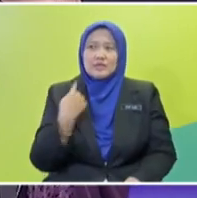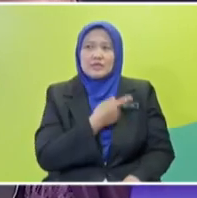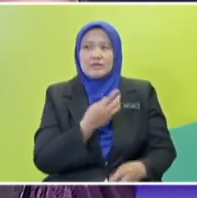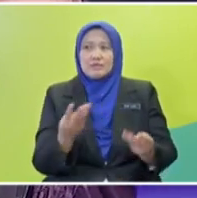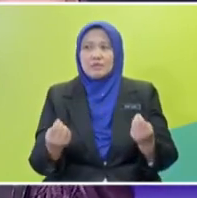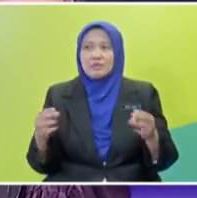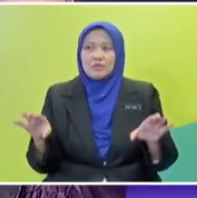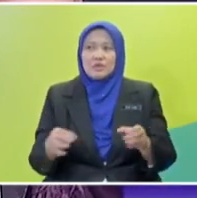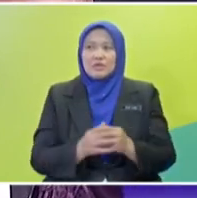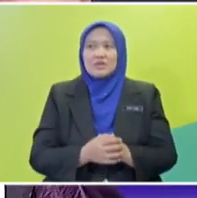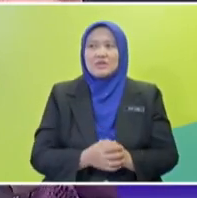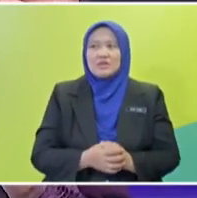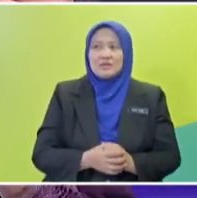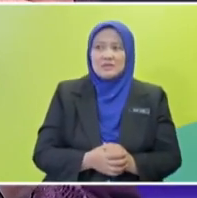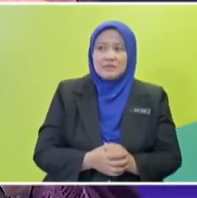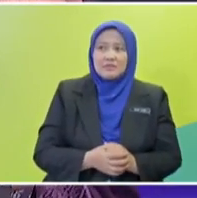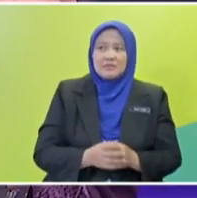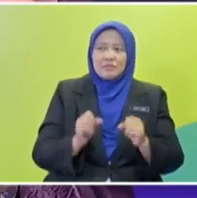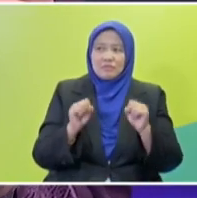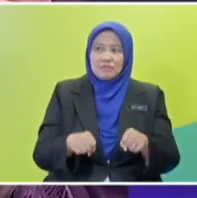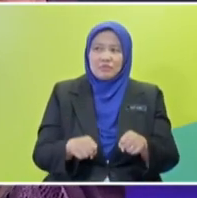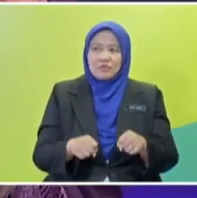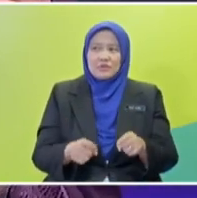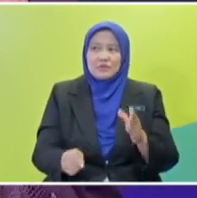kategori memang kategori yang biasa